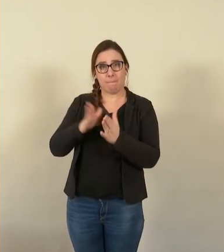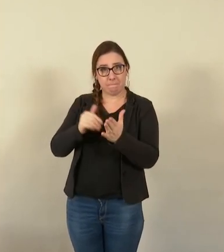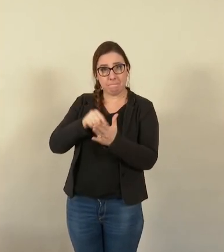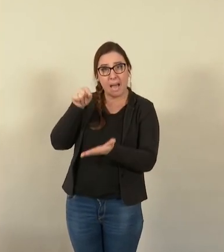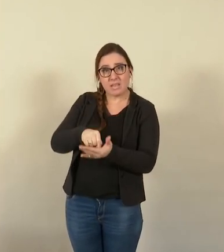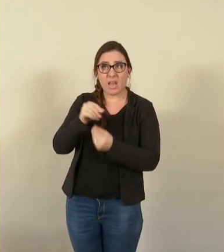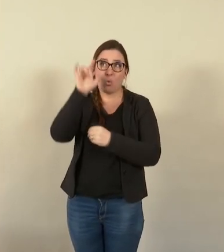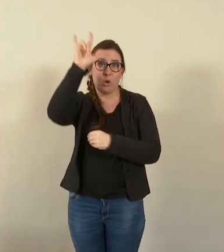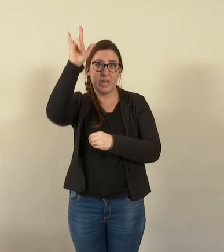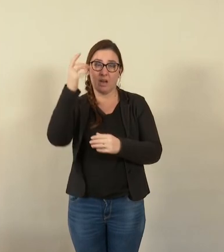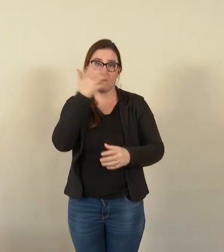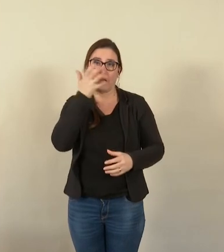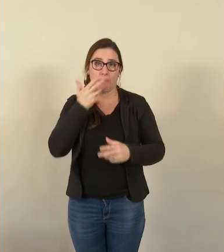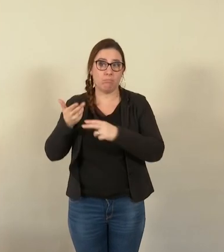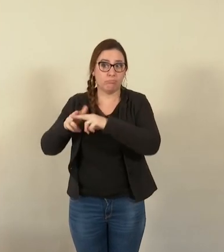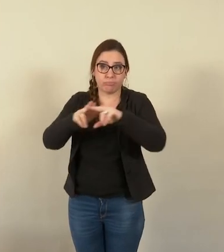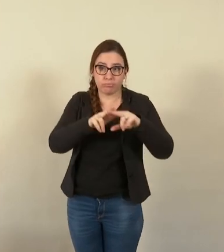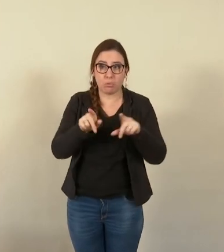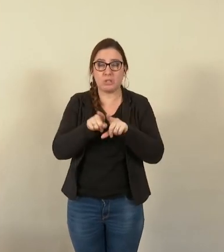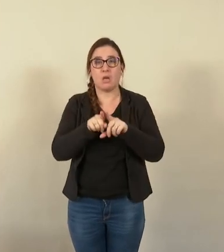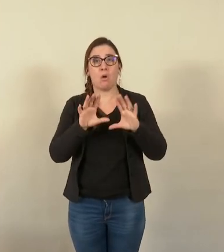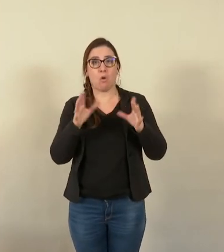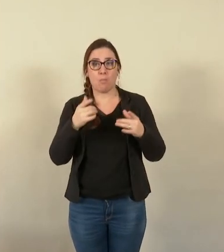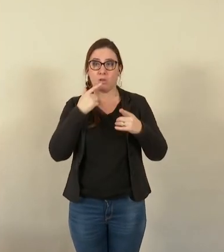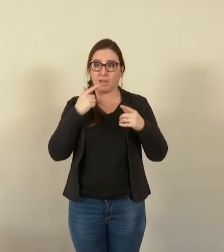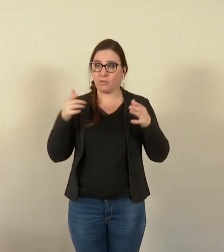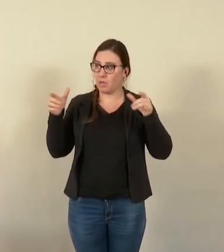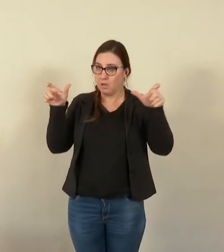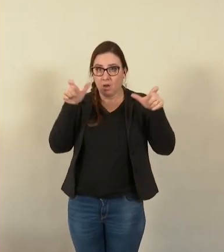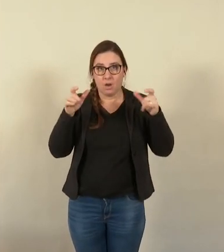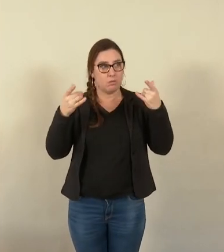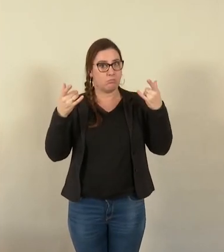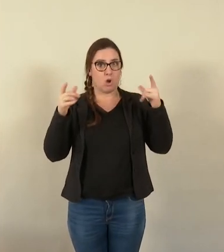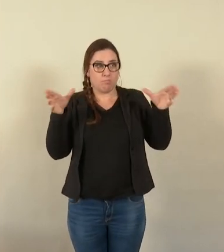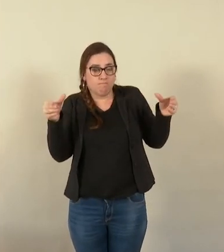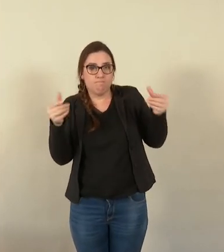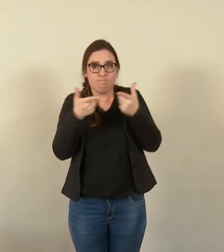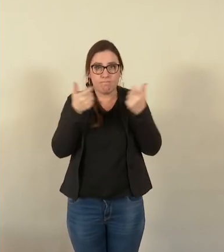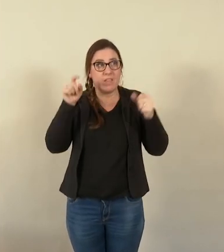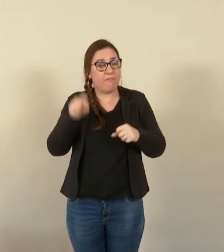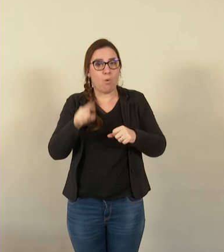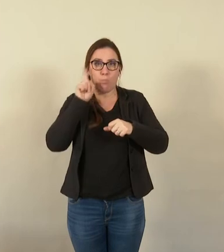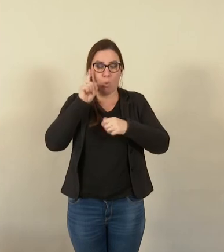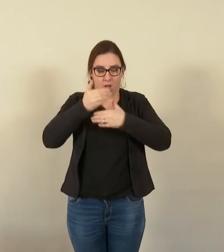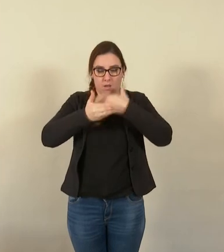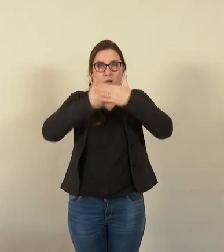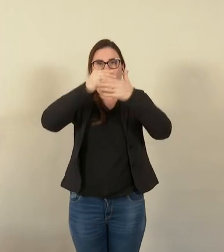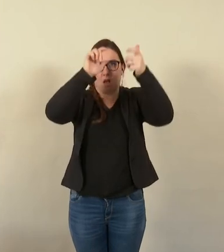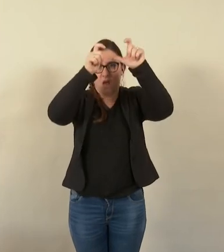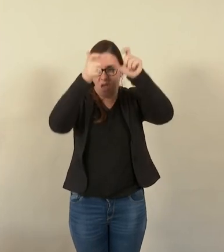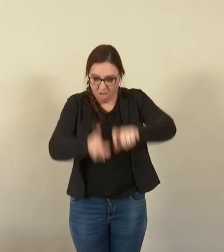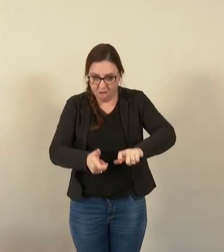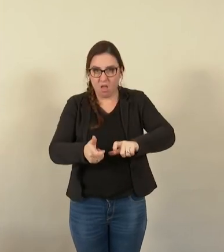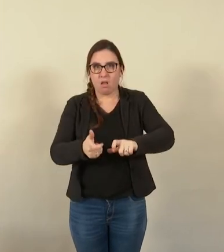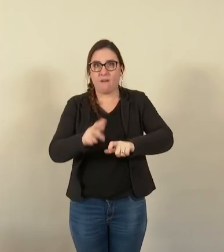ou de Lille mais en œuvrant pour la salubrité des logements car il n'est pas besoin pour un bâti de s'effondré pour être